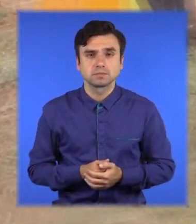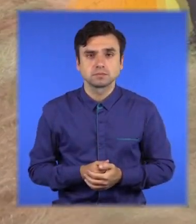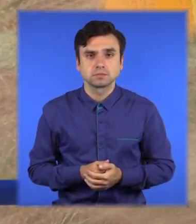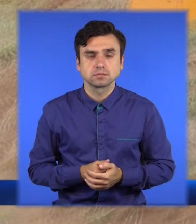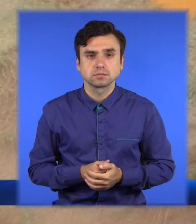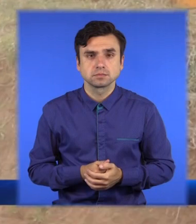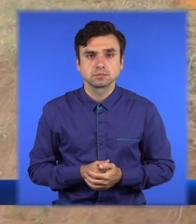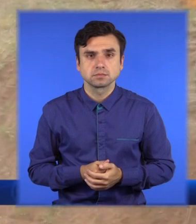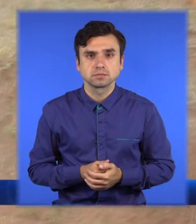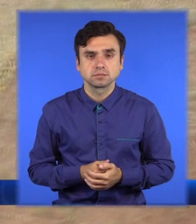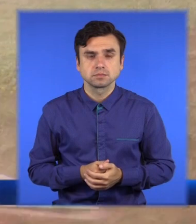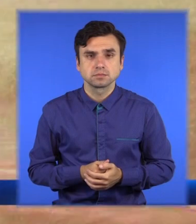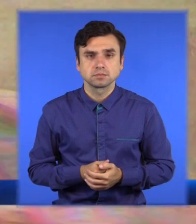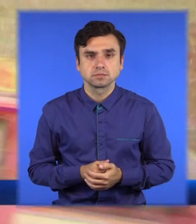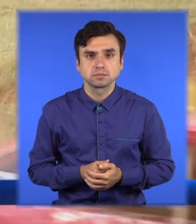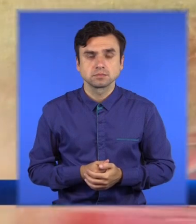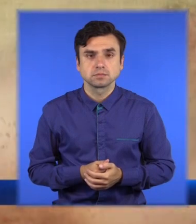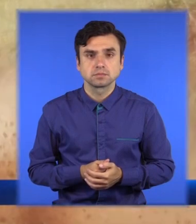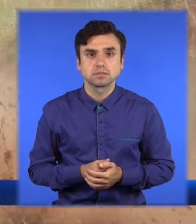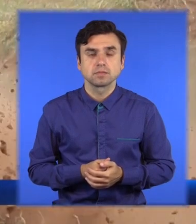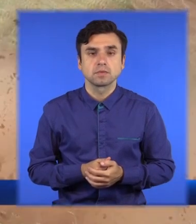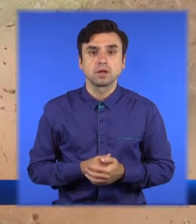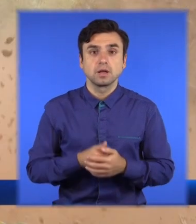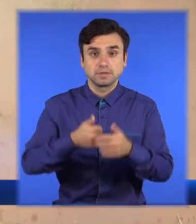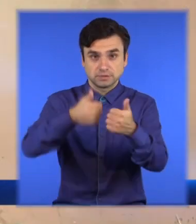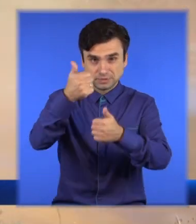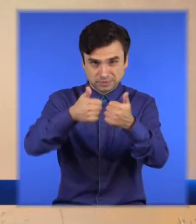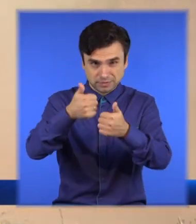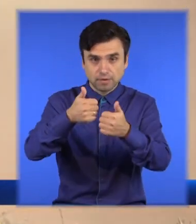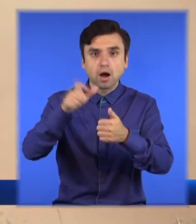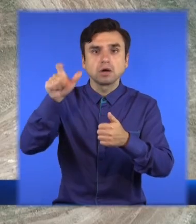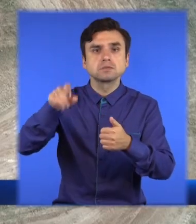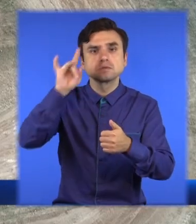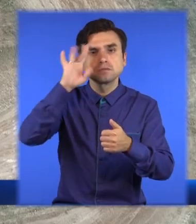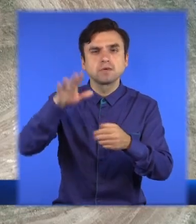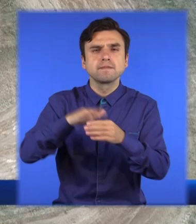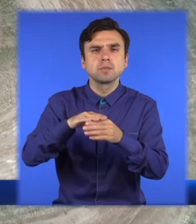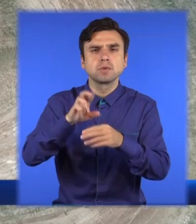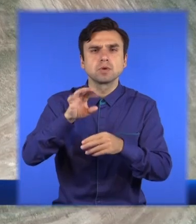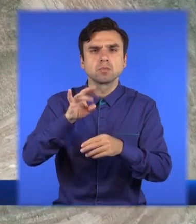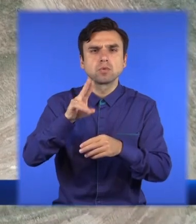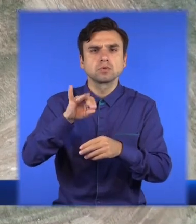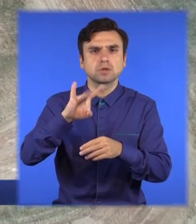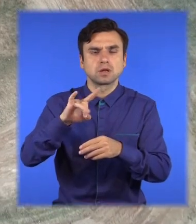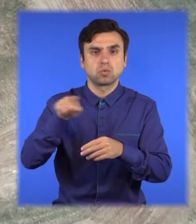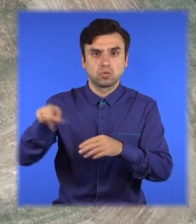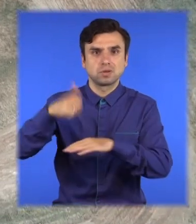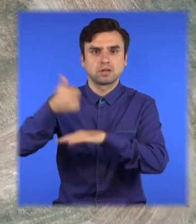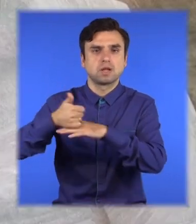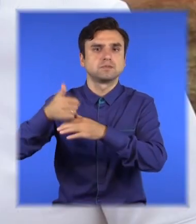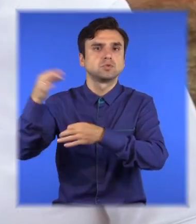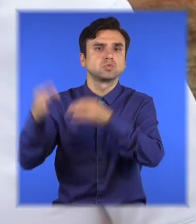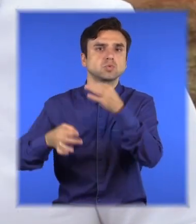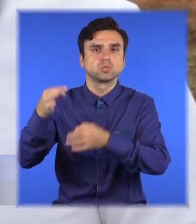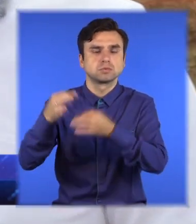Цього року розпочалося будівництво нової траси у Саксаганському районі, котру, сподіваються організатори, вже наступного разу зможуть об'їздити